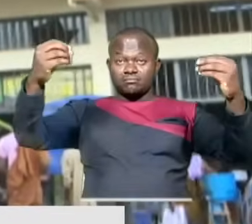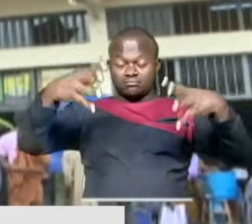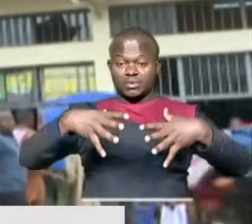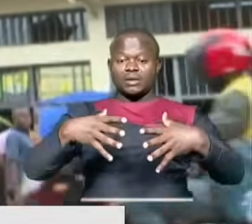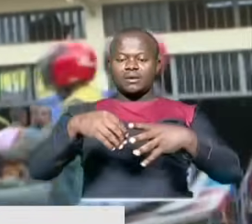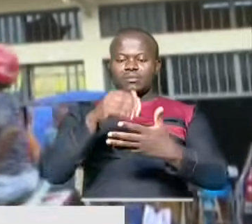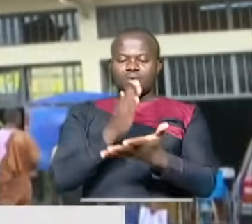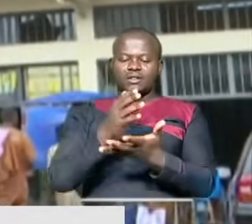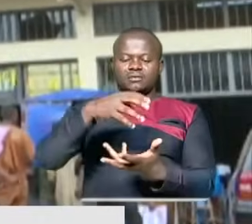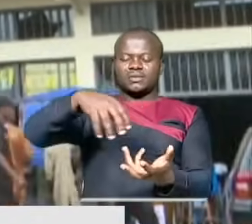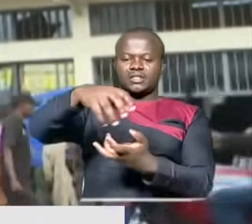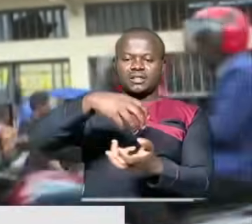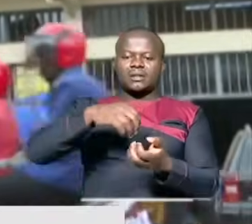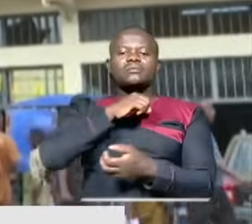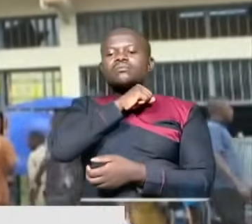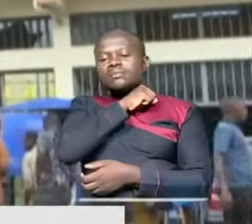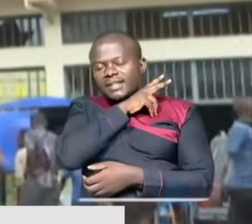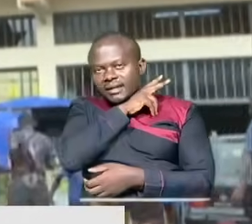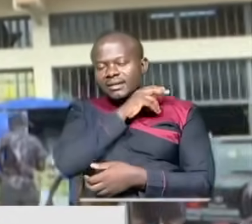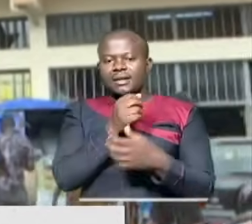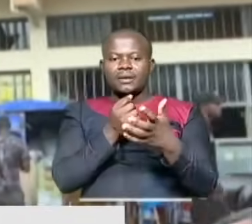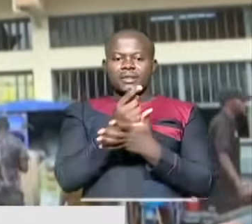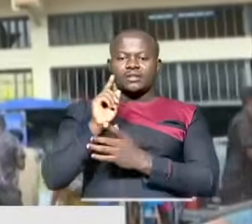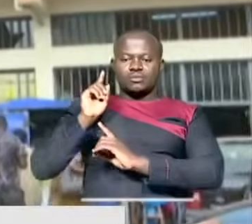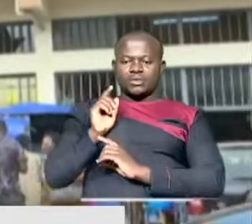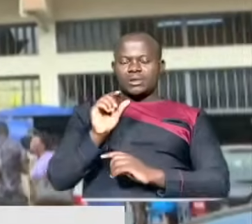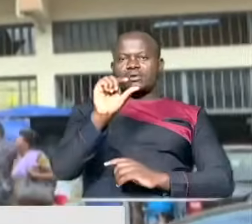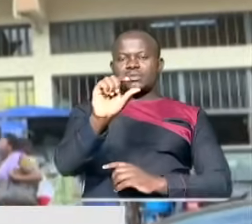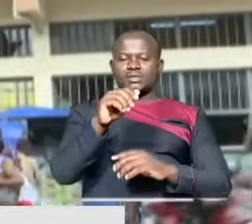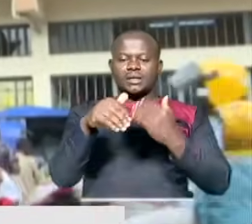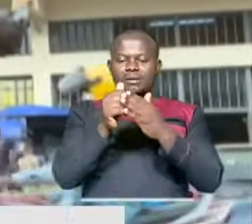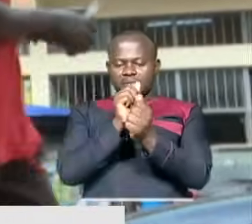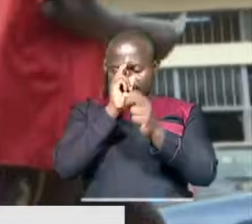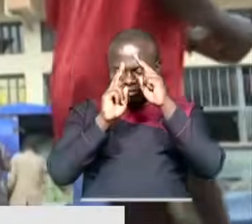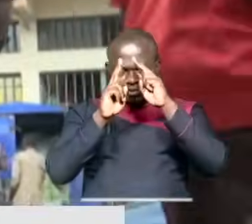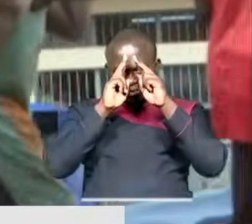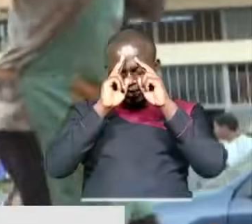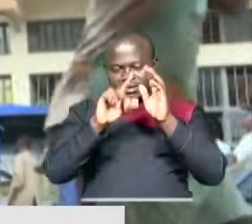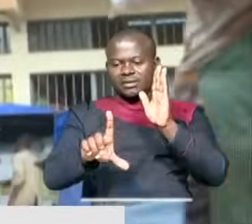guca akajagari, isuku nke, ibitezo umutekano muke no kubahiriza